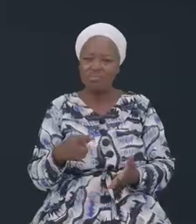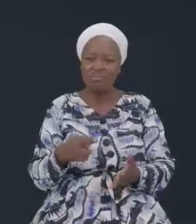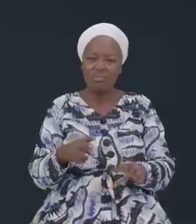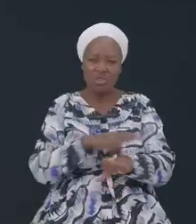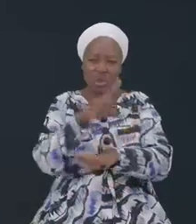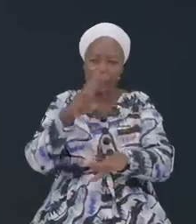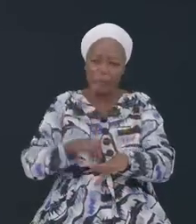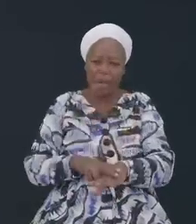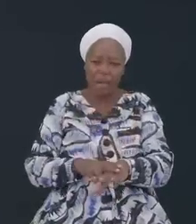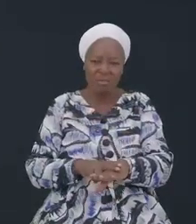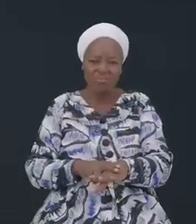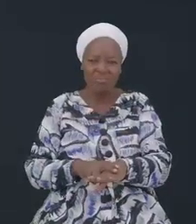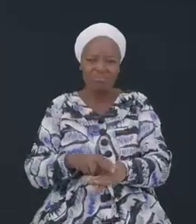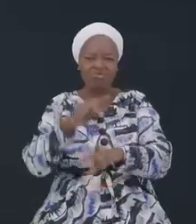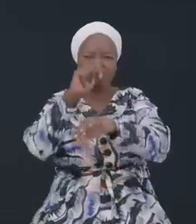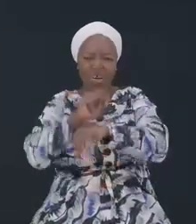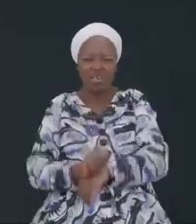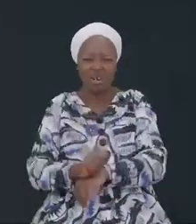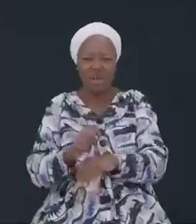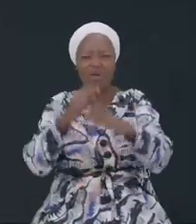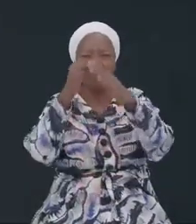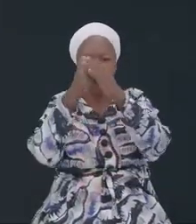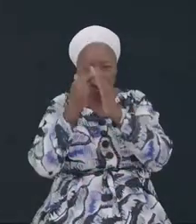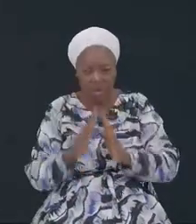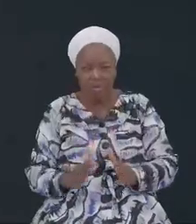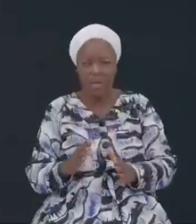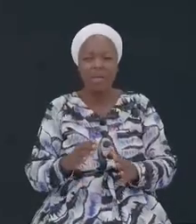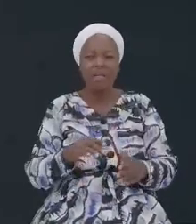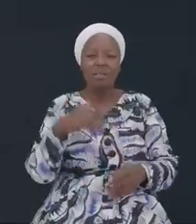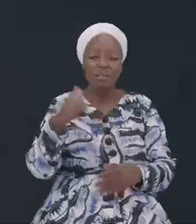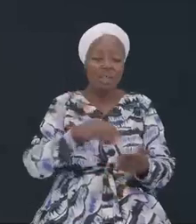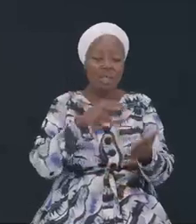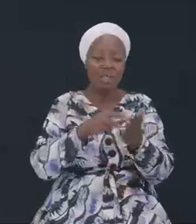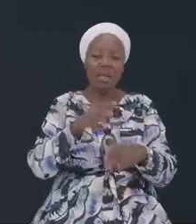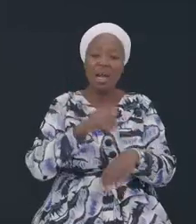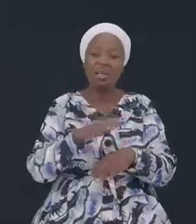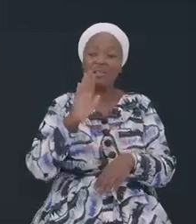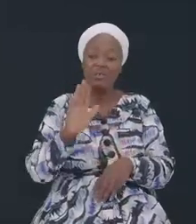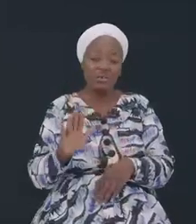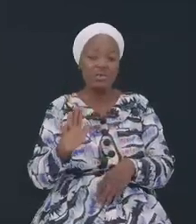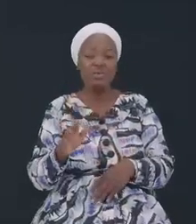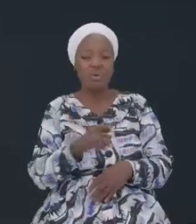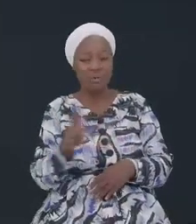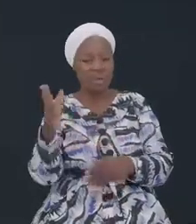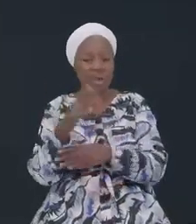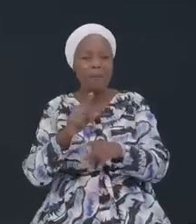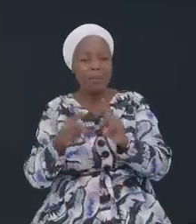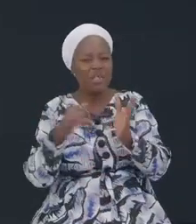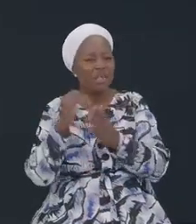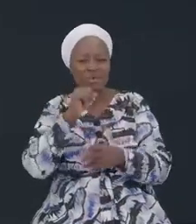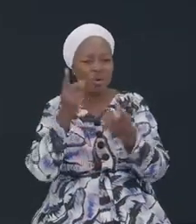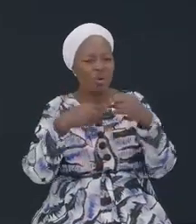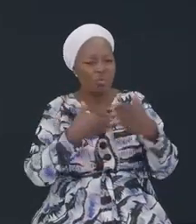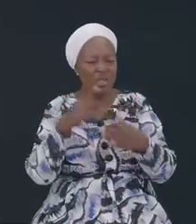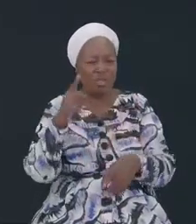des traditionnels, des idoles, des adorateurs idolâtres tomberont à nos côtés, mais tu ne seras pas